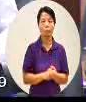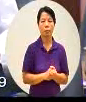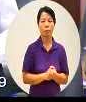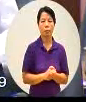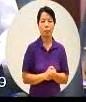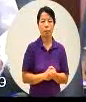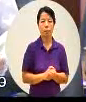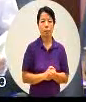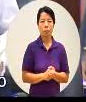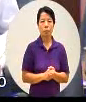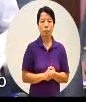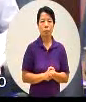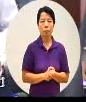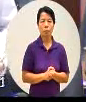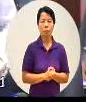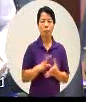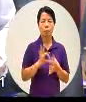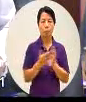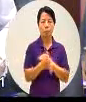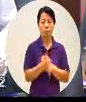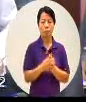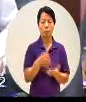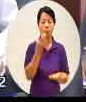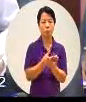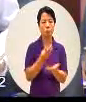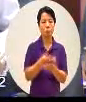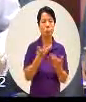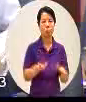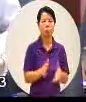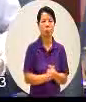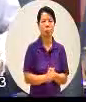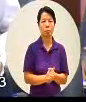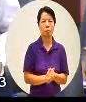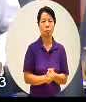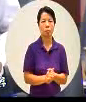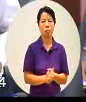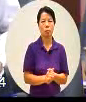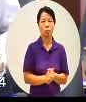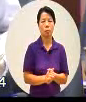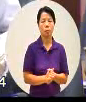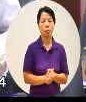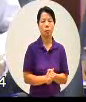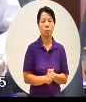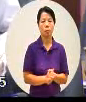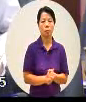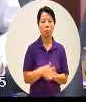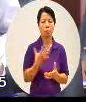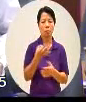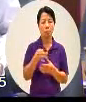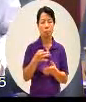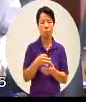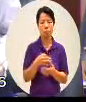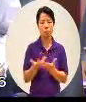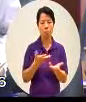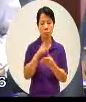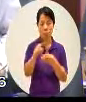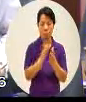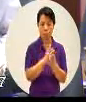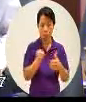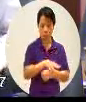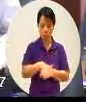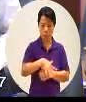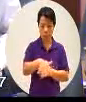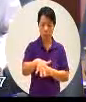是， 然后呢？为什么我们负债这么多？我不怪财主单位，财主单位只会说你们各局处